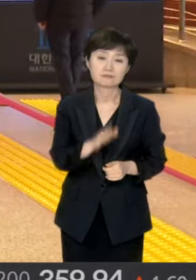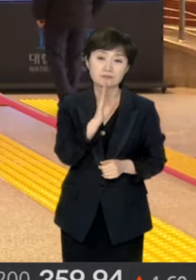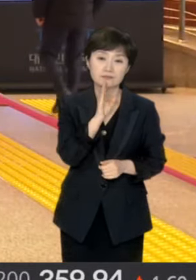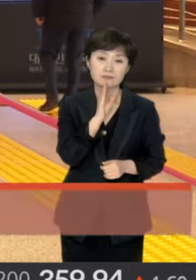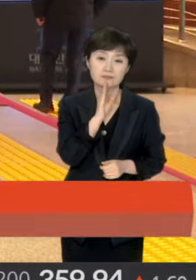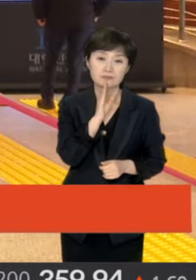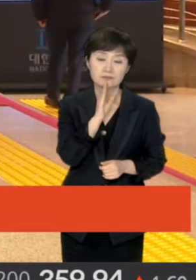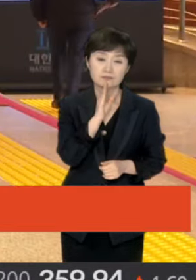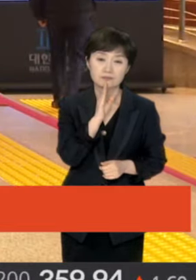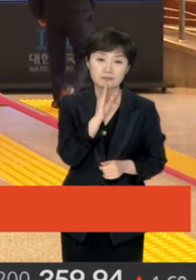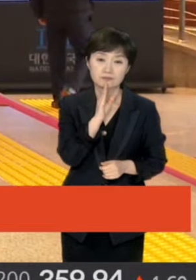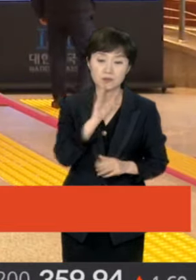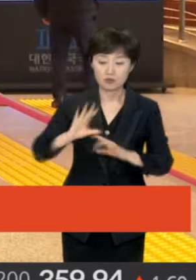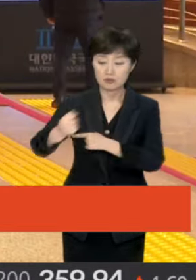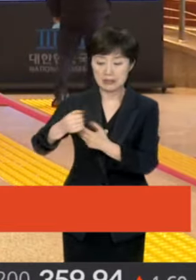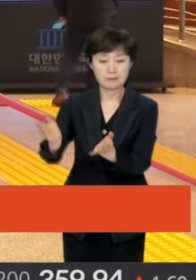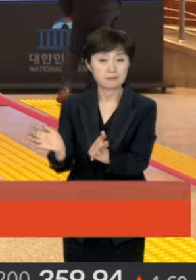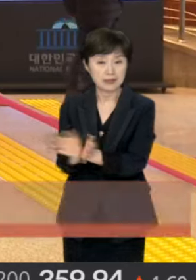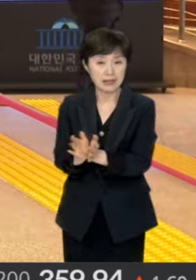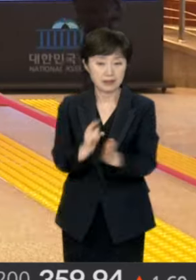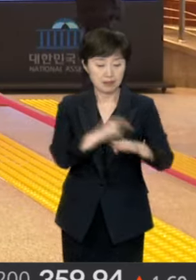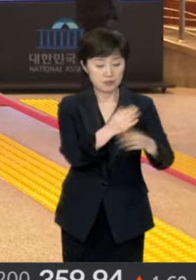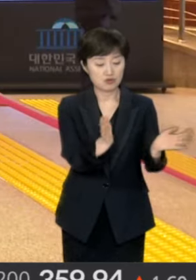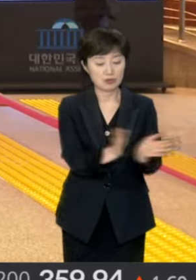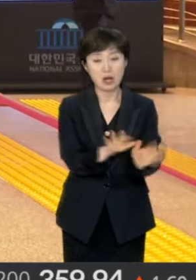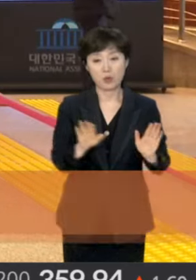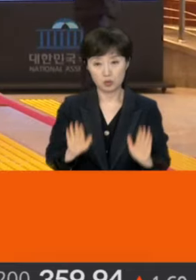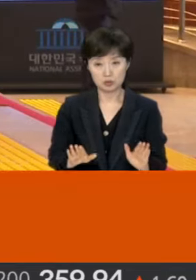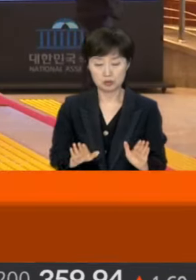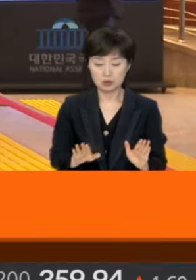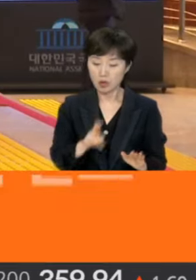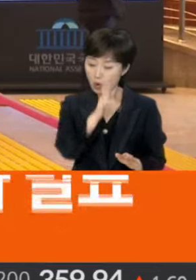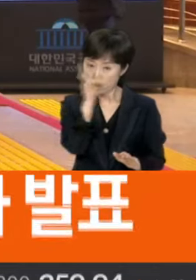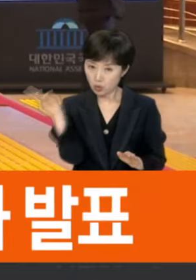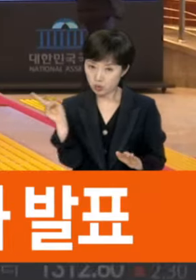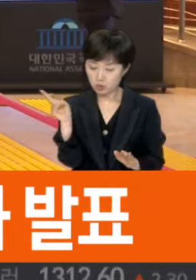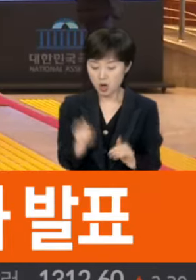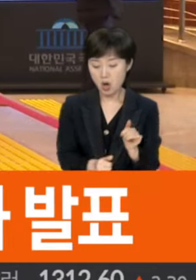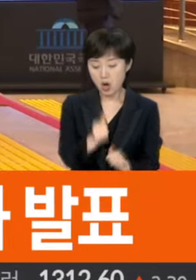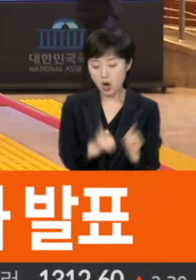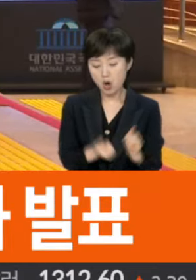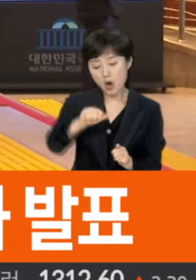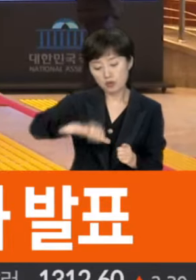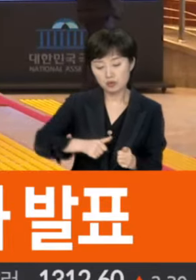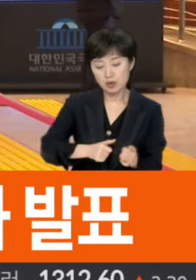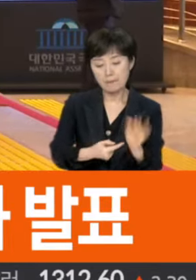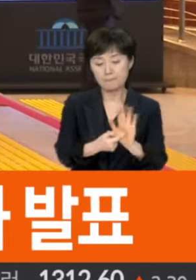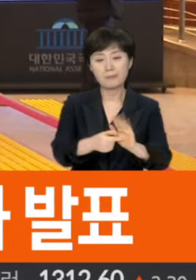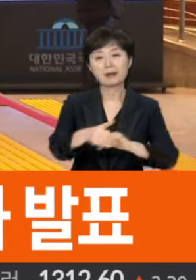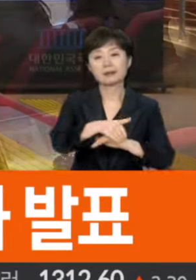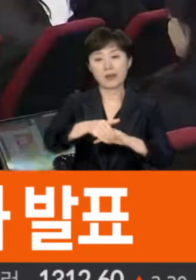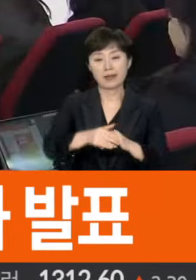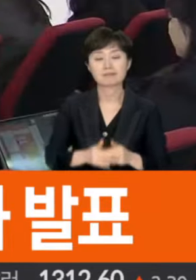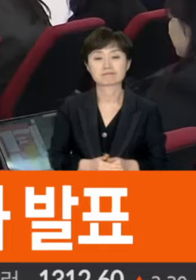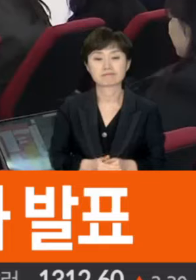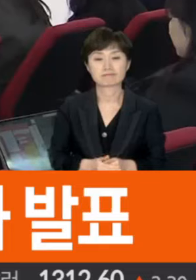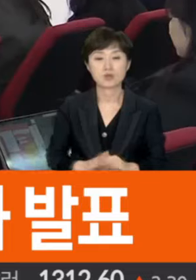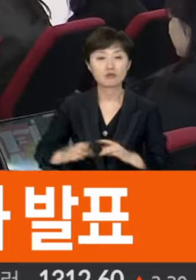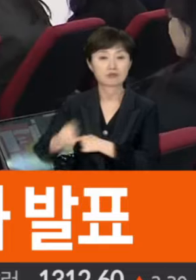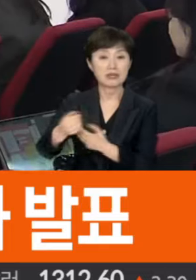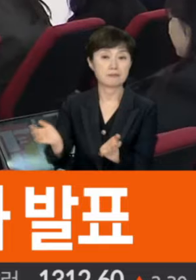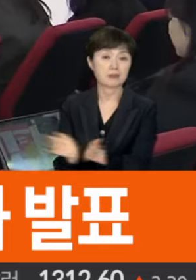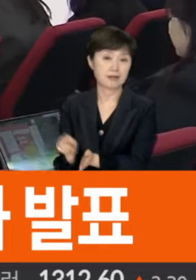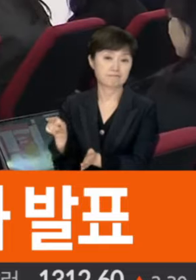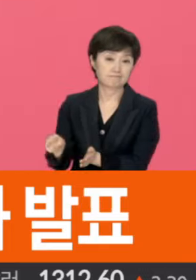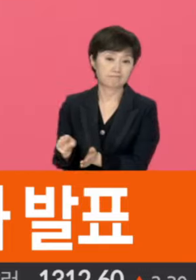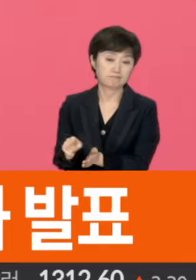네, 그렇습니다. 국민의힘과 더불어민주당 모두 오늘 오후 경선 결과 발표 일정이 예고돼 있습니다. 먼저